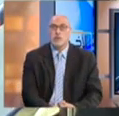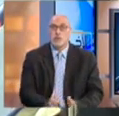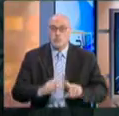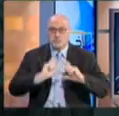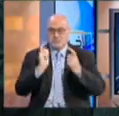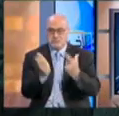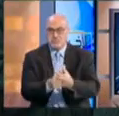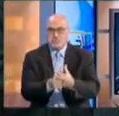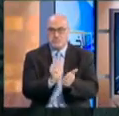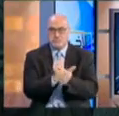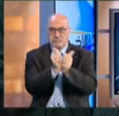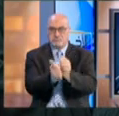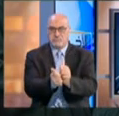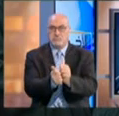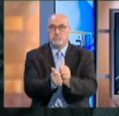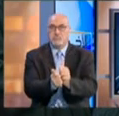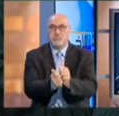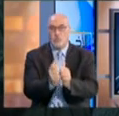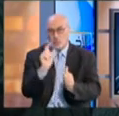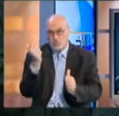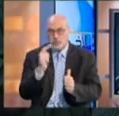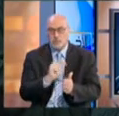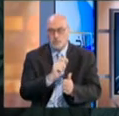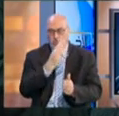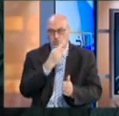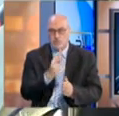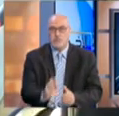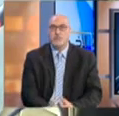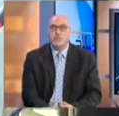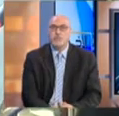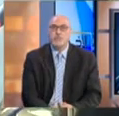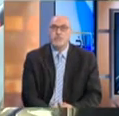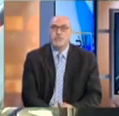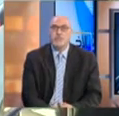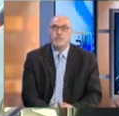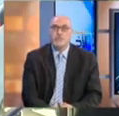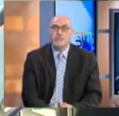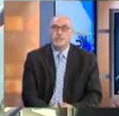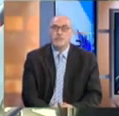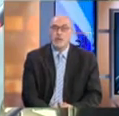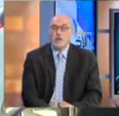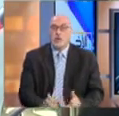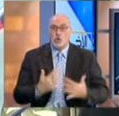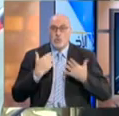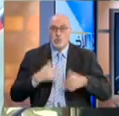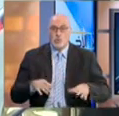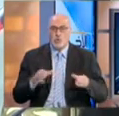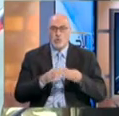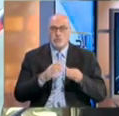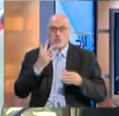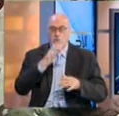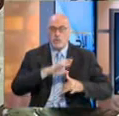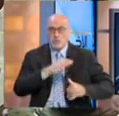وإلقاء القبض على آخرين، حيث تمكن أفراد الوحدات